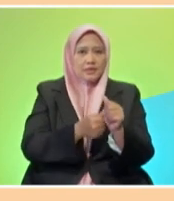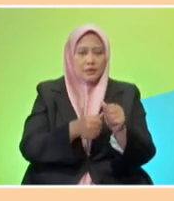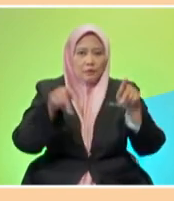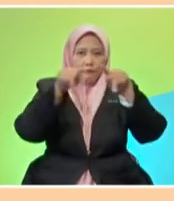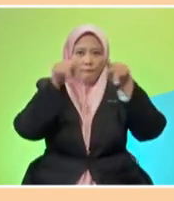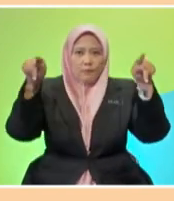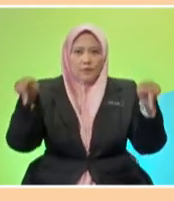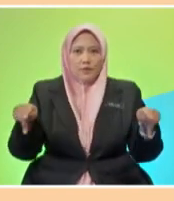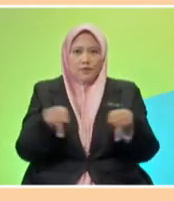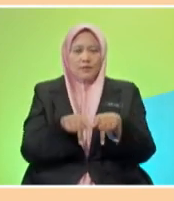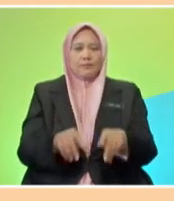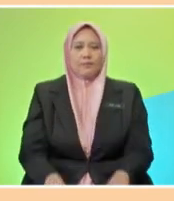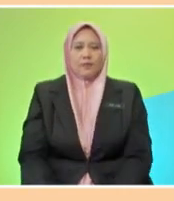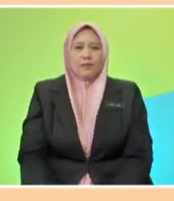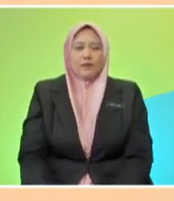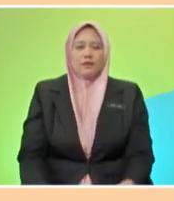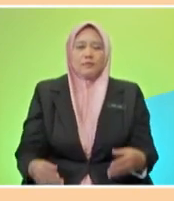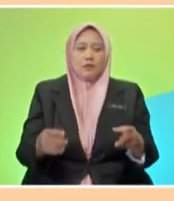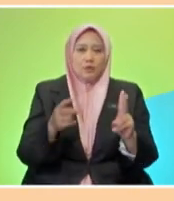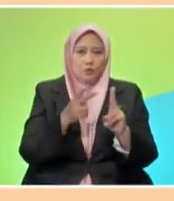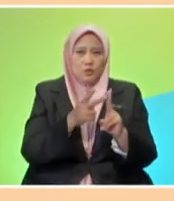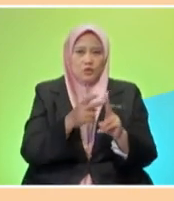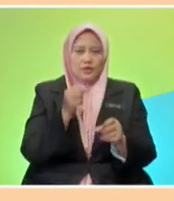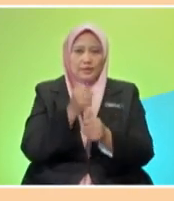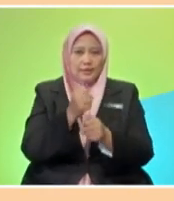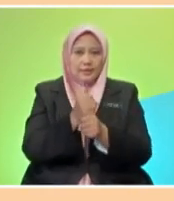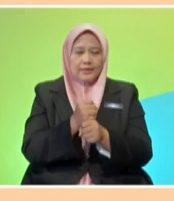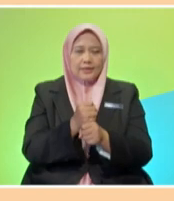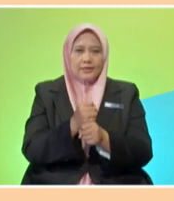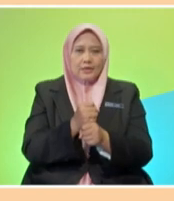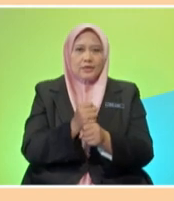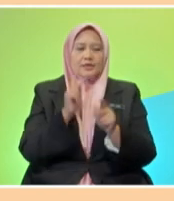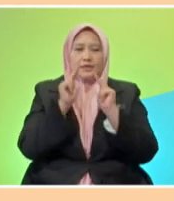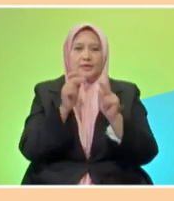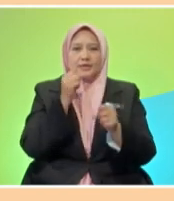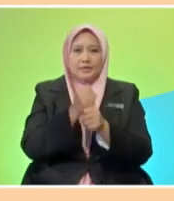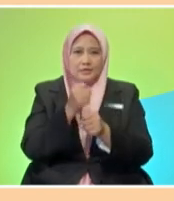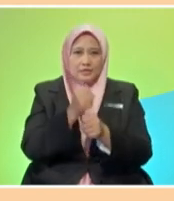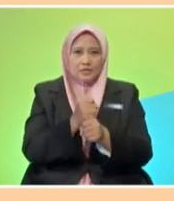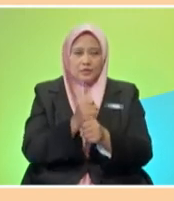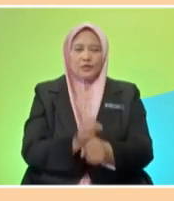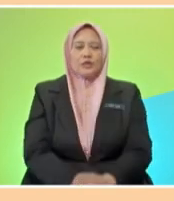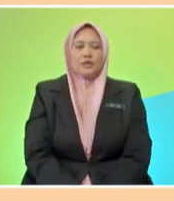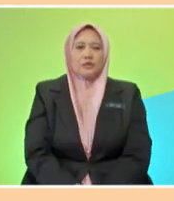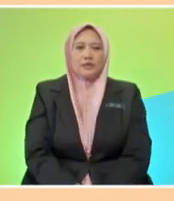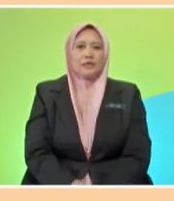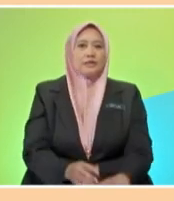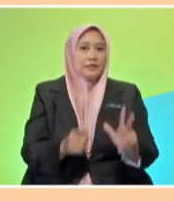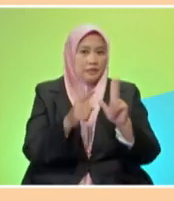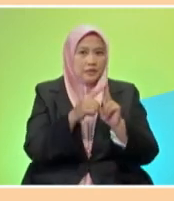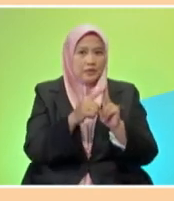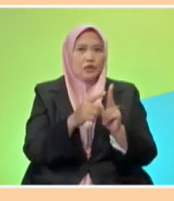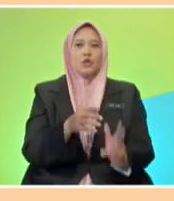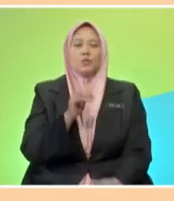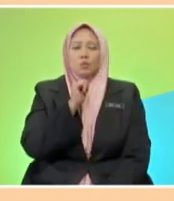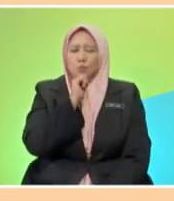kata kerja pada ayat pertama daripada setiap perenggan. Yang ketiga, bukan contoh. Jadi ada 3